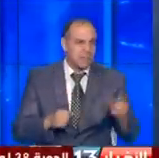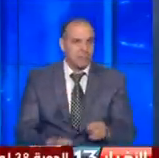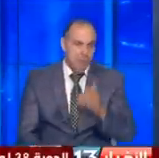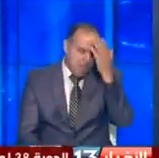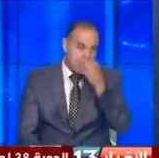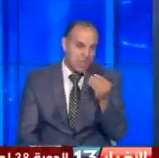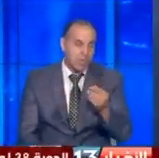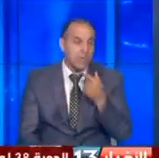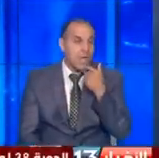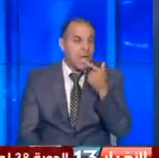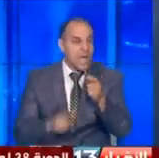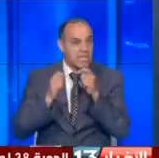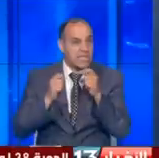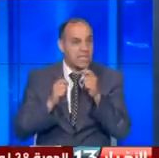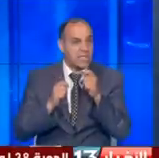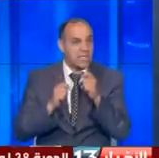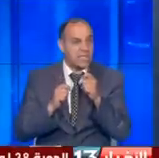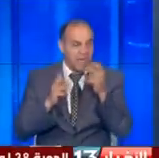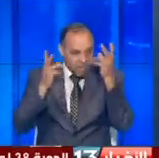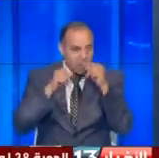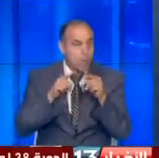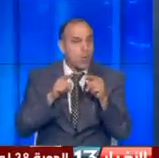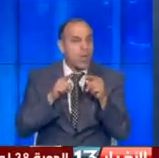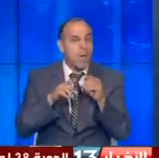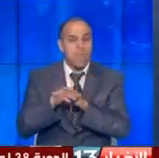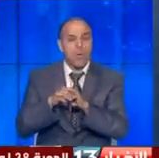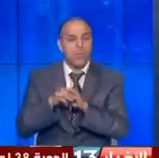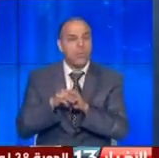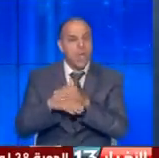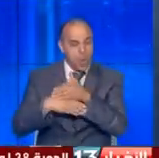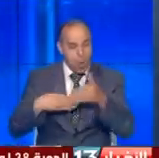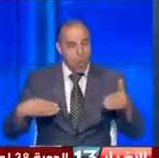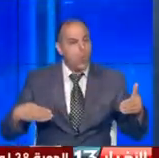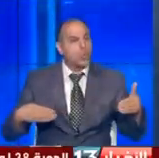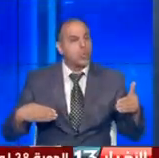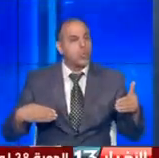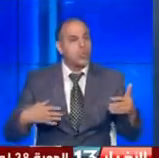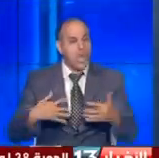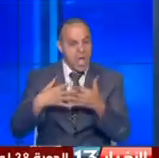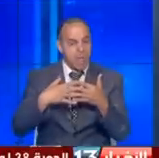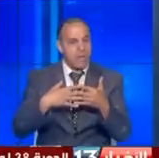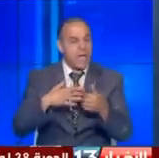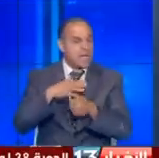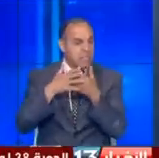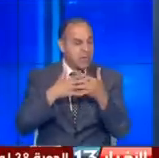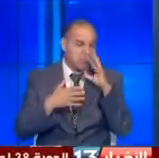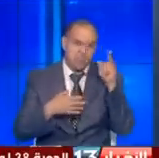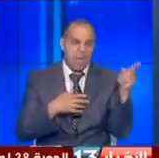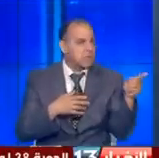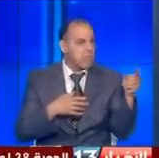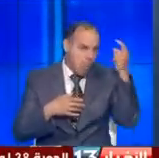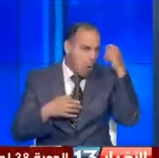المكسيك. وكانت سياسة عدم التساهل فيما يتعلق بأمن الحدود التي تنتهجها إدارة الرئيس الأمريكي دونالد